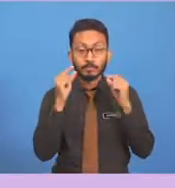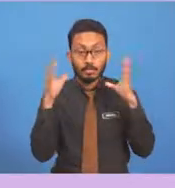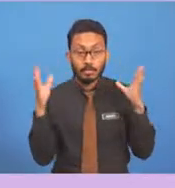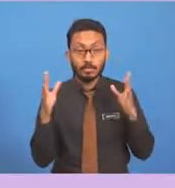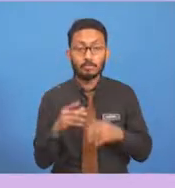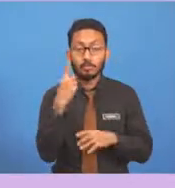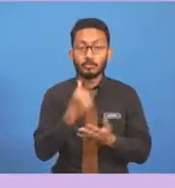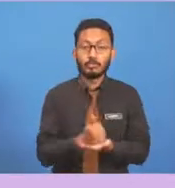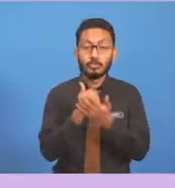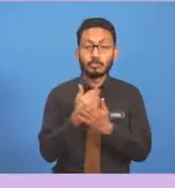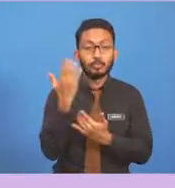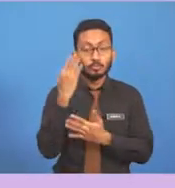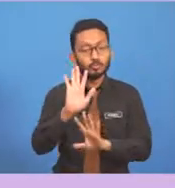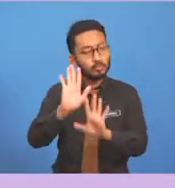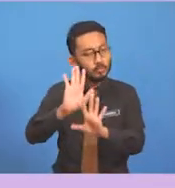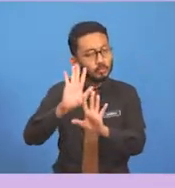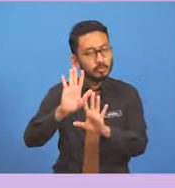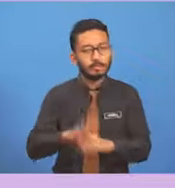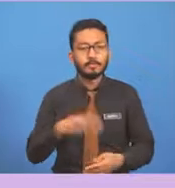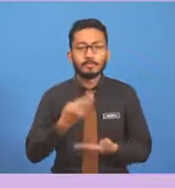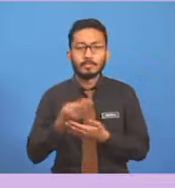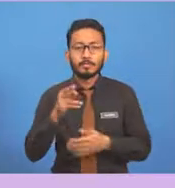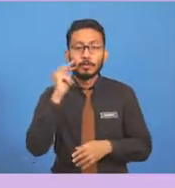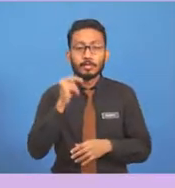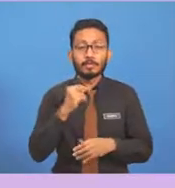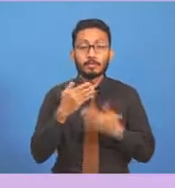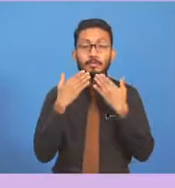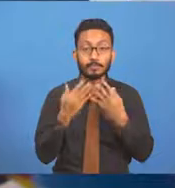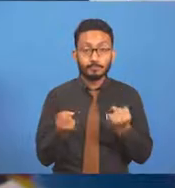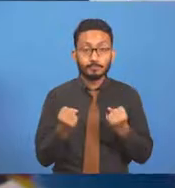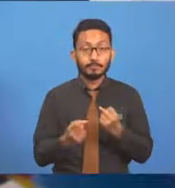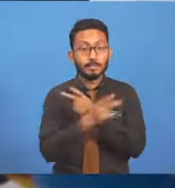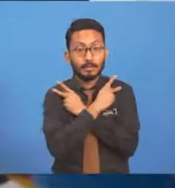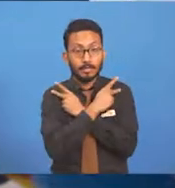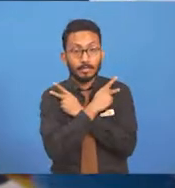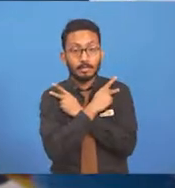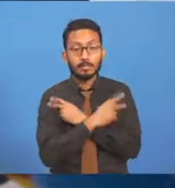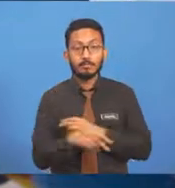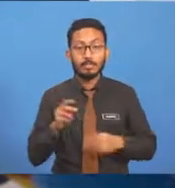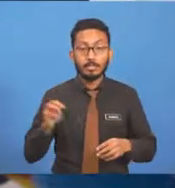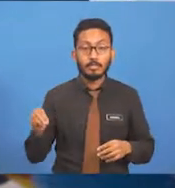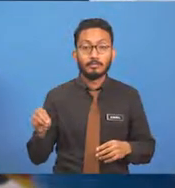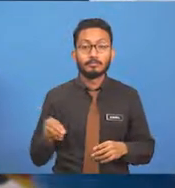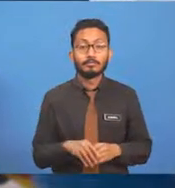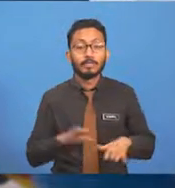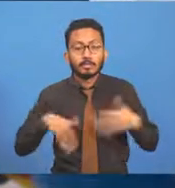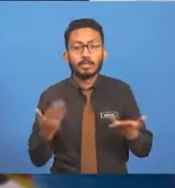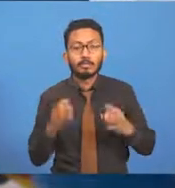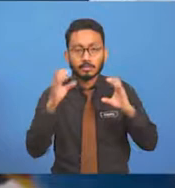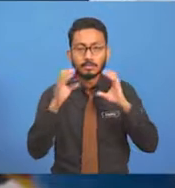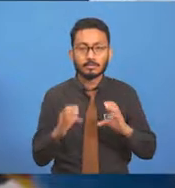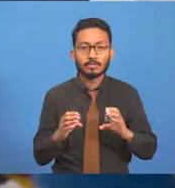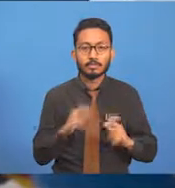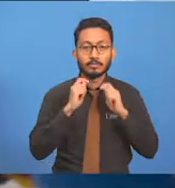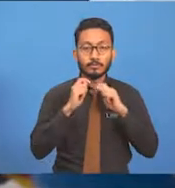sebentar. Baiklah, Puan. Terima kasih. Murid-murid, bagaimana cara pertuturan